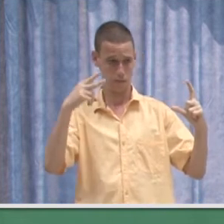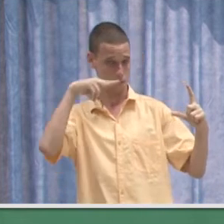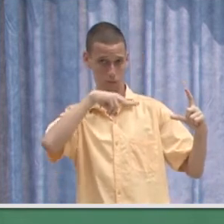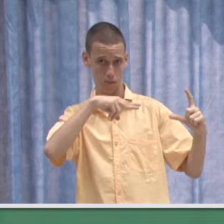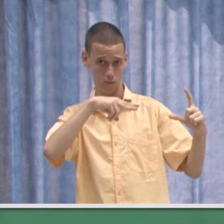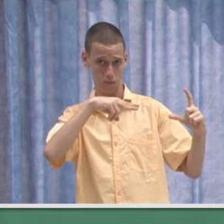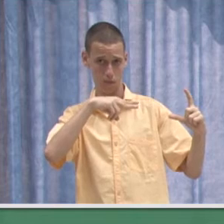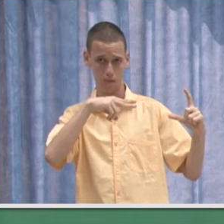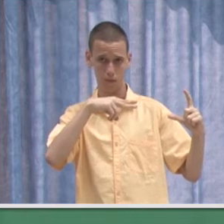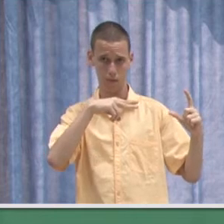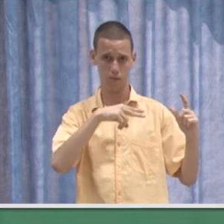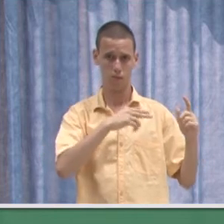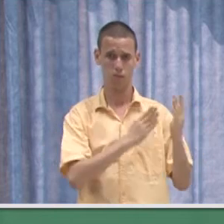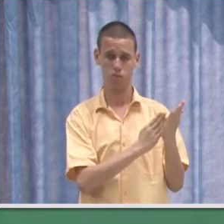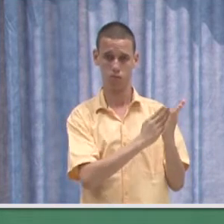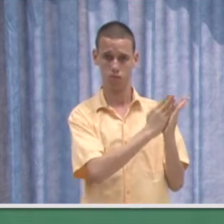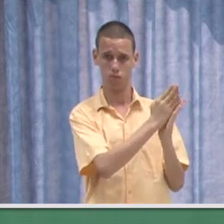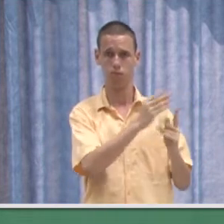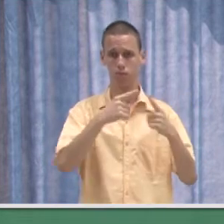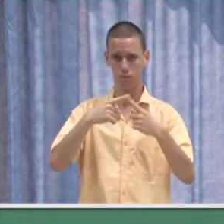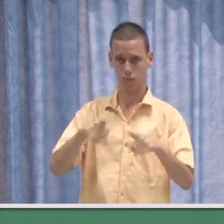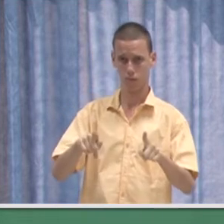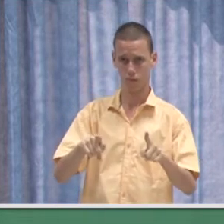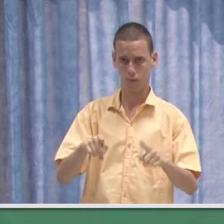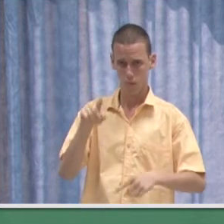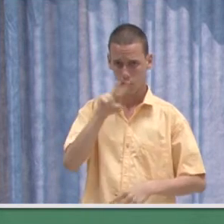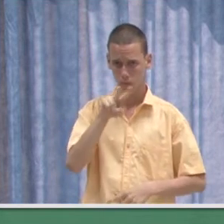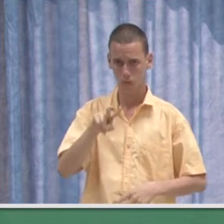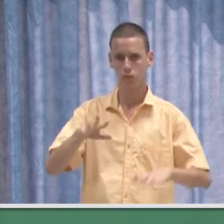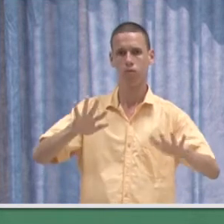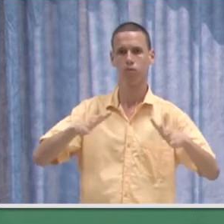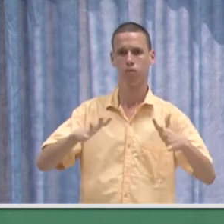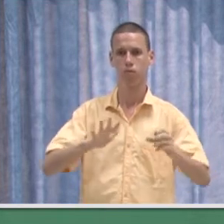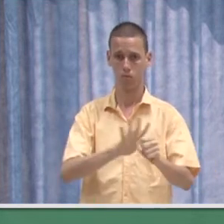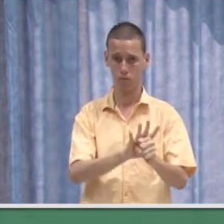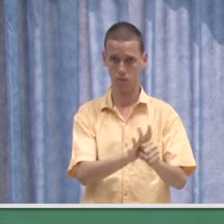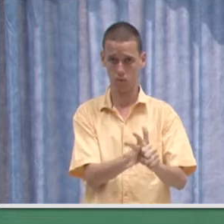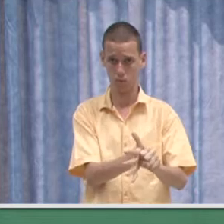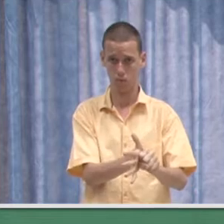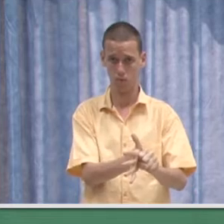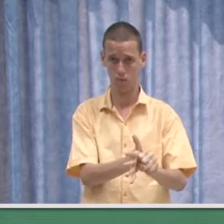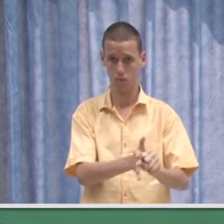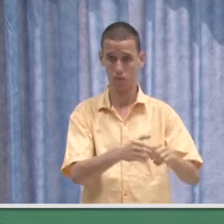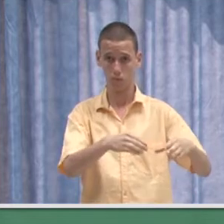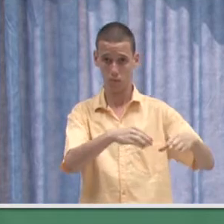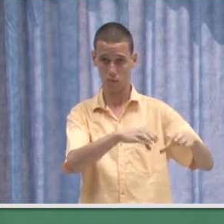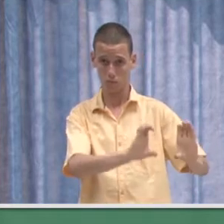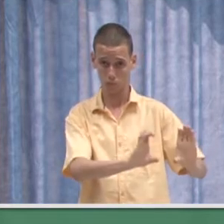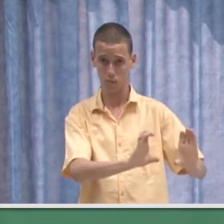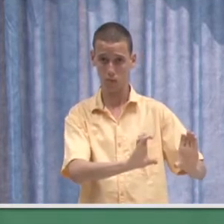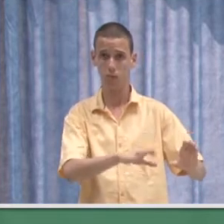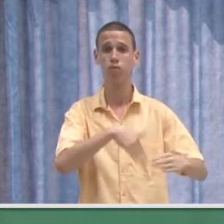graphes pour montrer un peu de tendance qui peut arriver. Premièrement, local, globalement, après un petit peu local aussi.